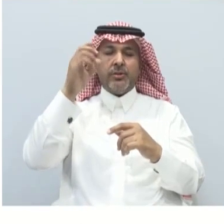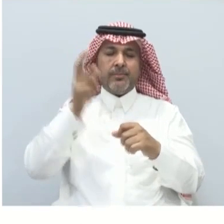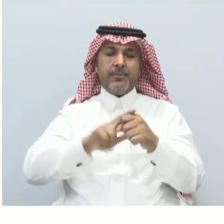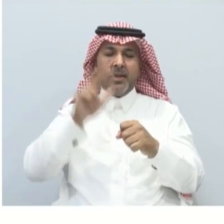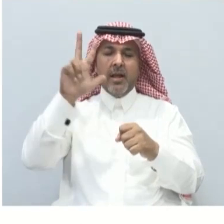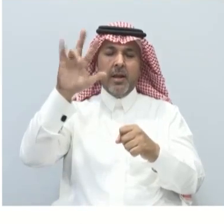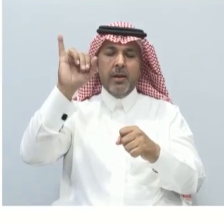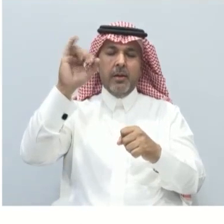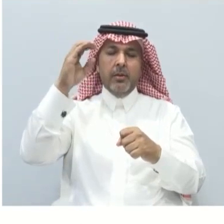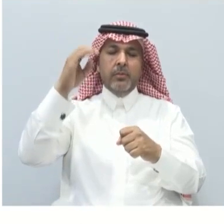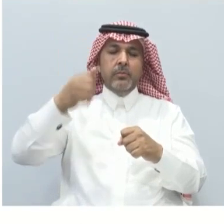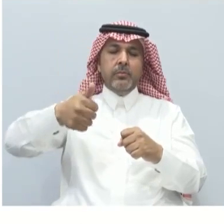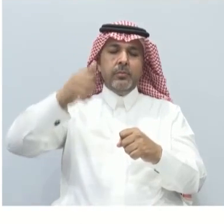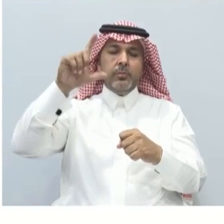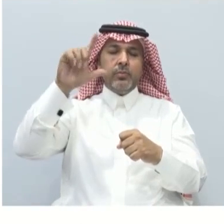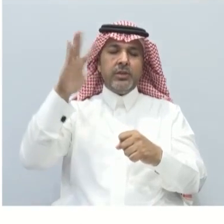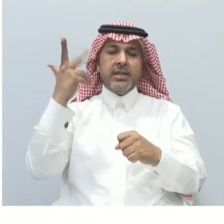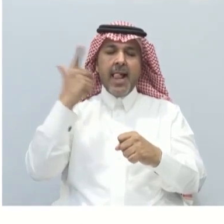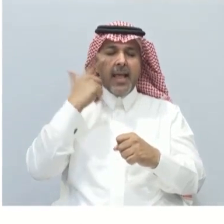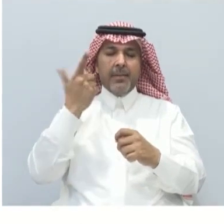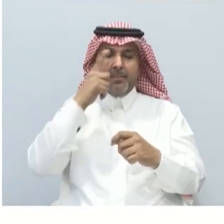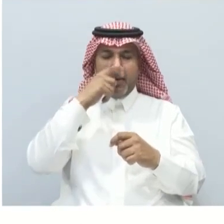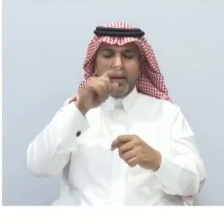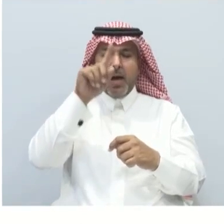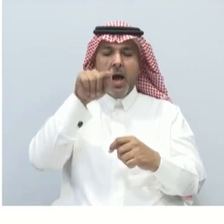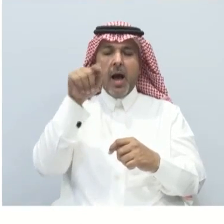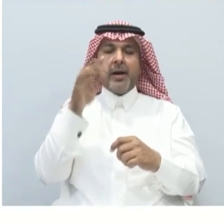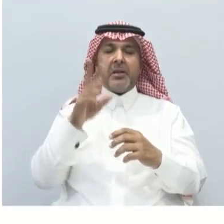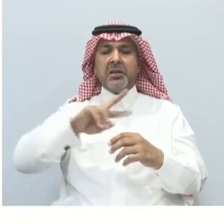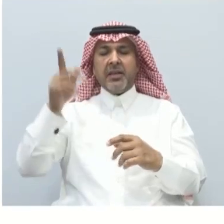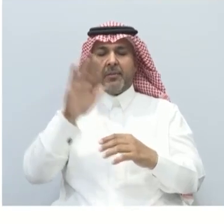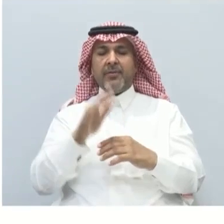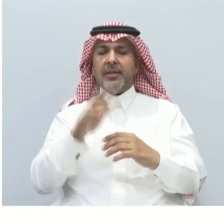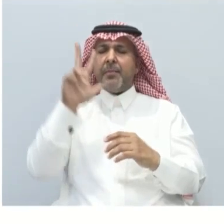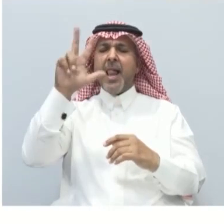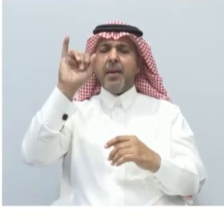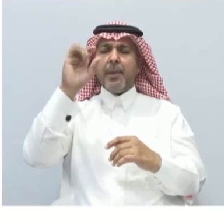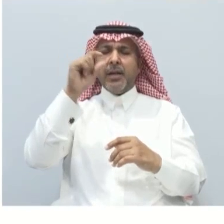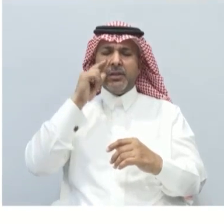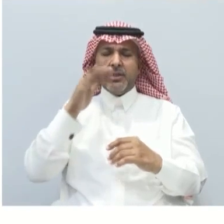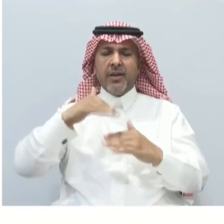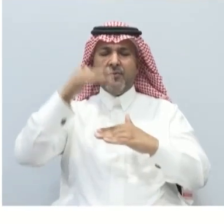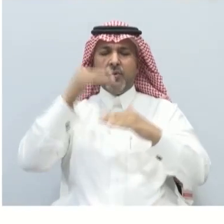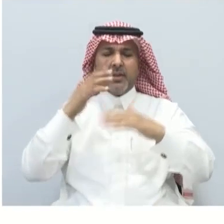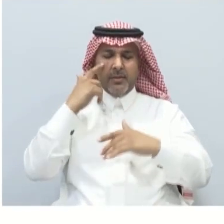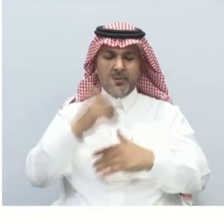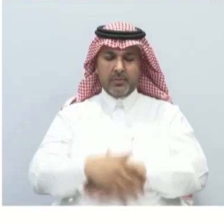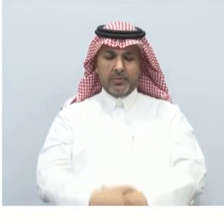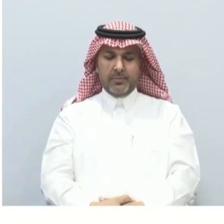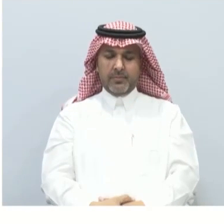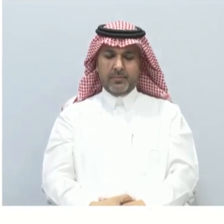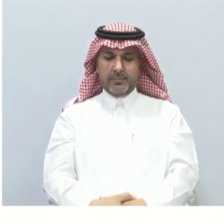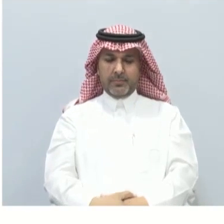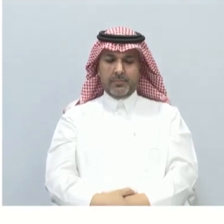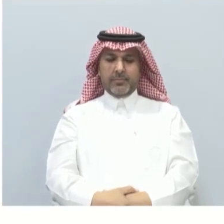نبغى نحسب المجال فالمجال هو ار واذا جينا نحسب المدى المدى لاحظ انه